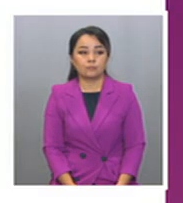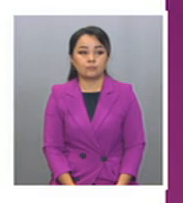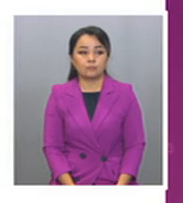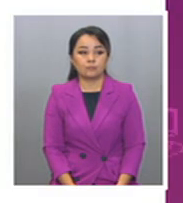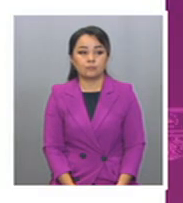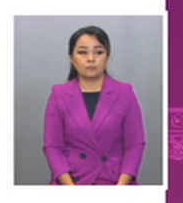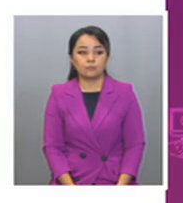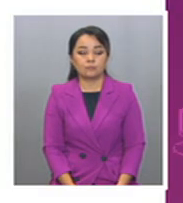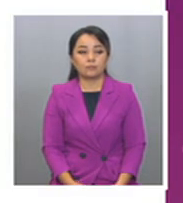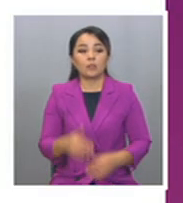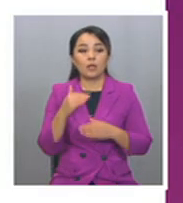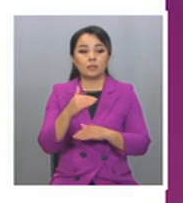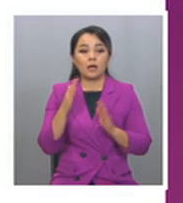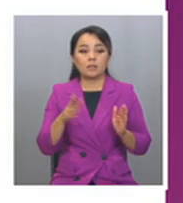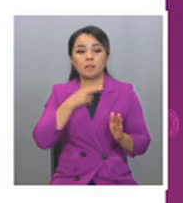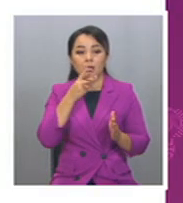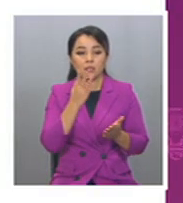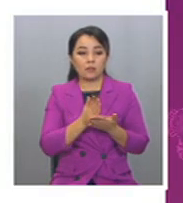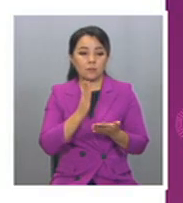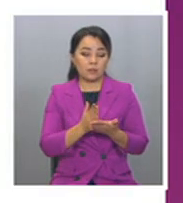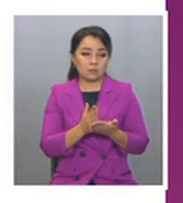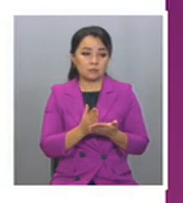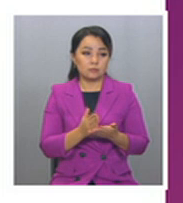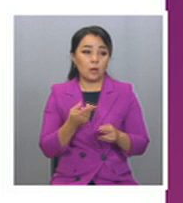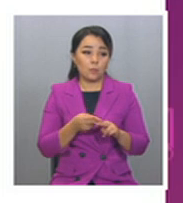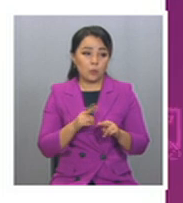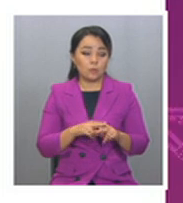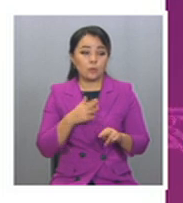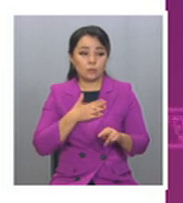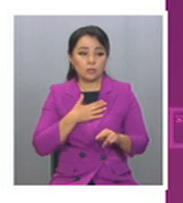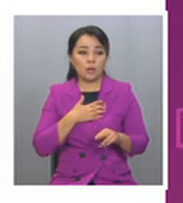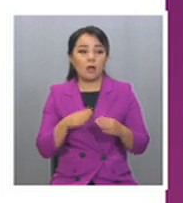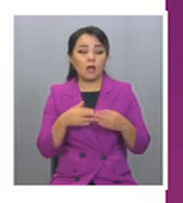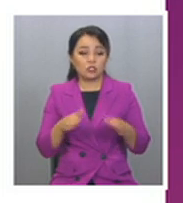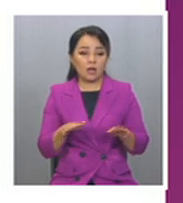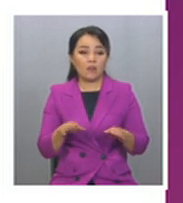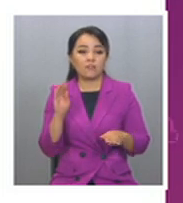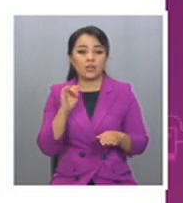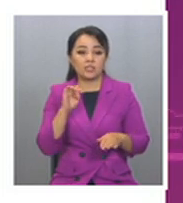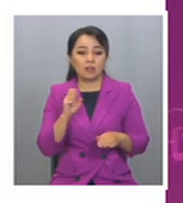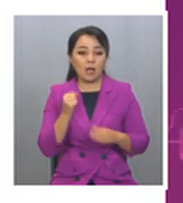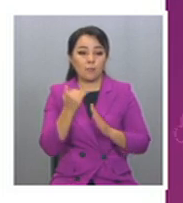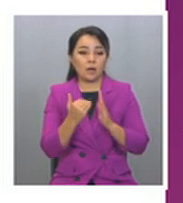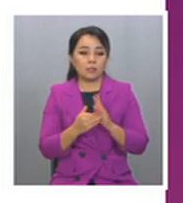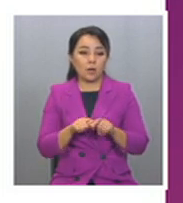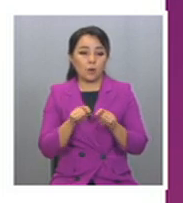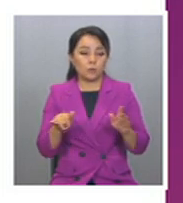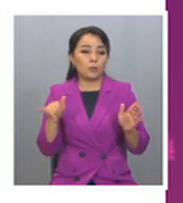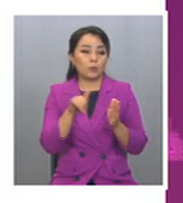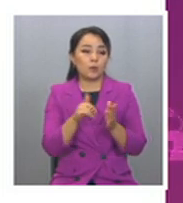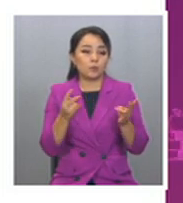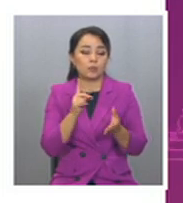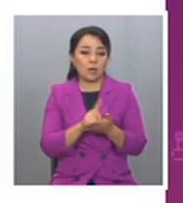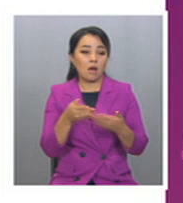Ал енді тақтаға назар аударайық. Ол үшін бізге ашық физика деген бағдарламаны орнатуымыз керек. Бағдарламаны